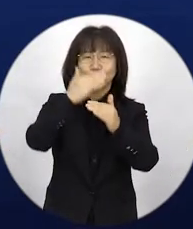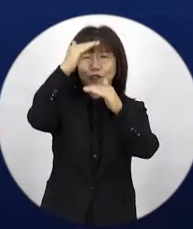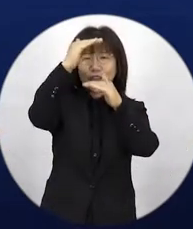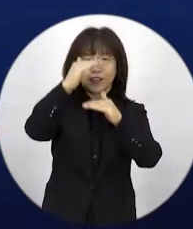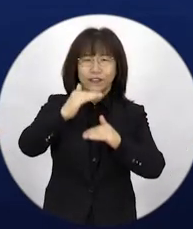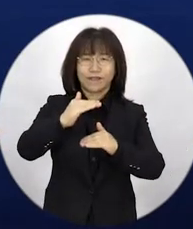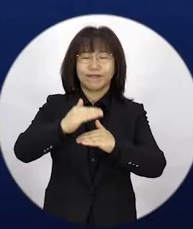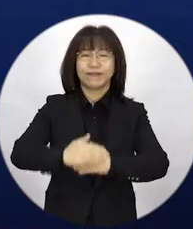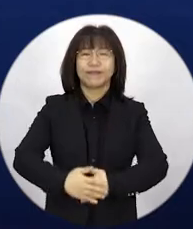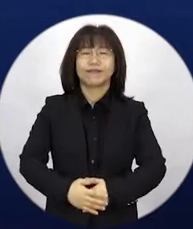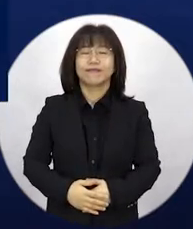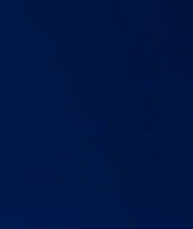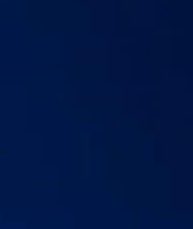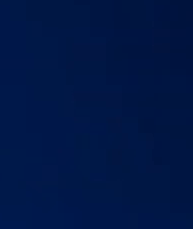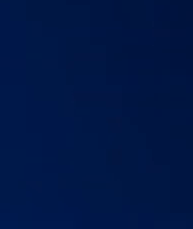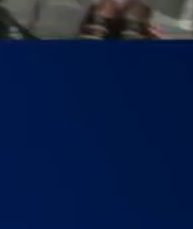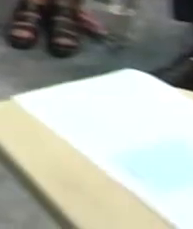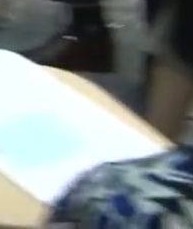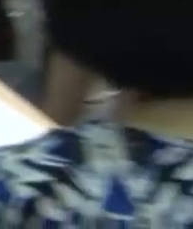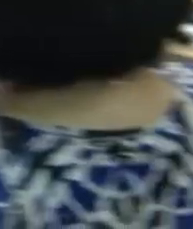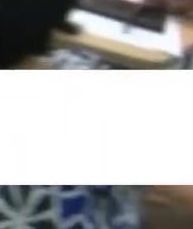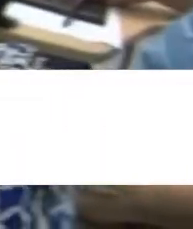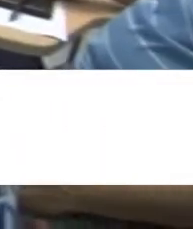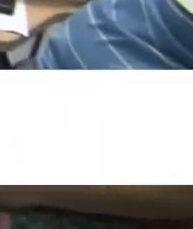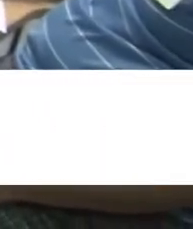주요 소식입니다.